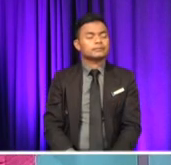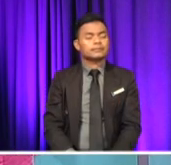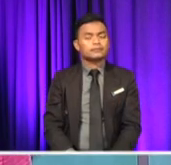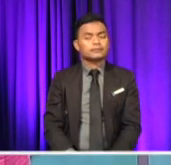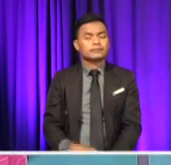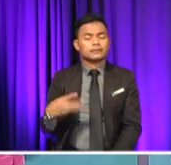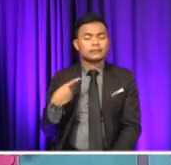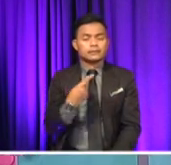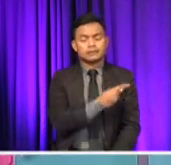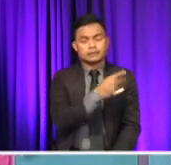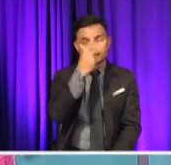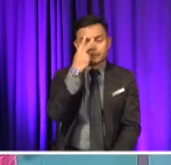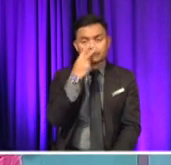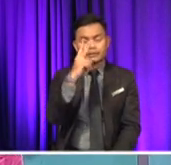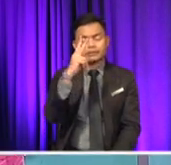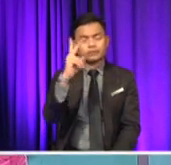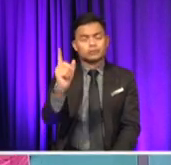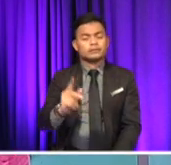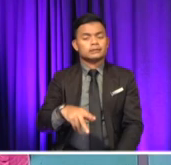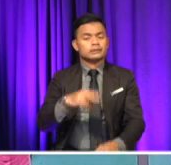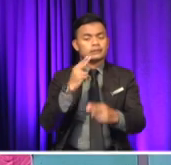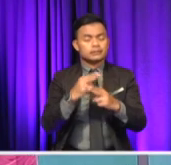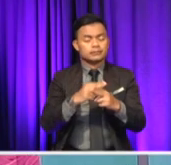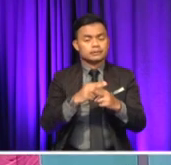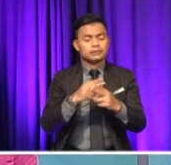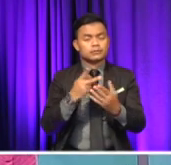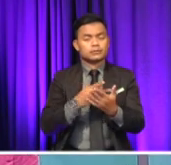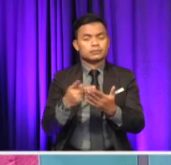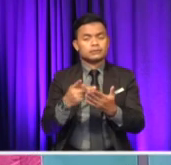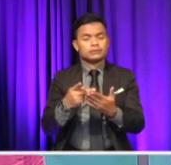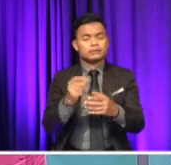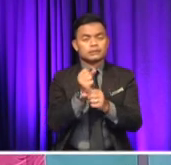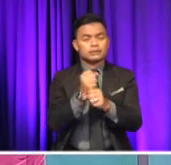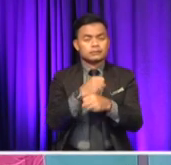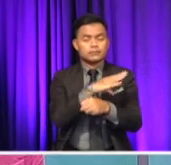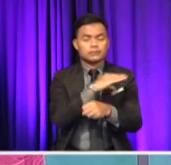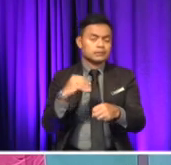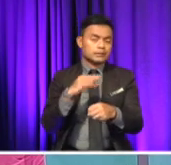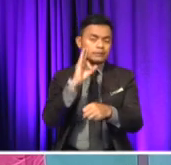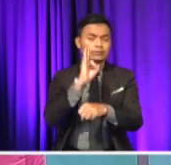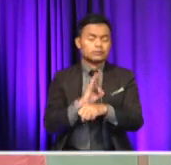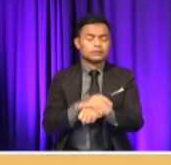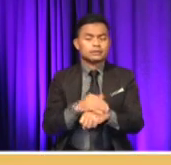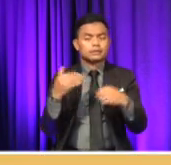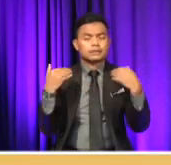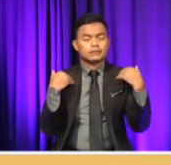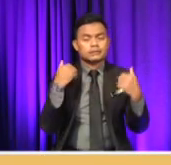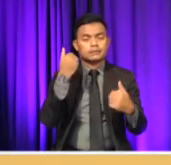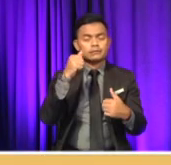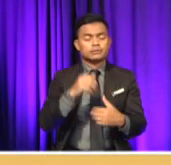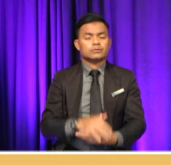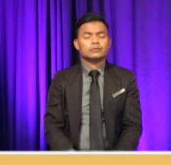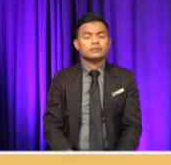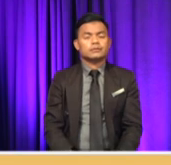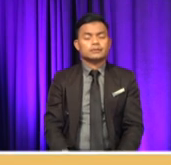ini Saidah ringkas kan dia punya nama komponen simbol dengan dia punya fungsi Oke akhirnya tadi 10 kan Oke yang